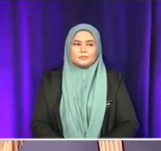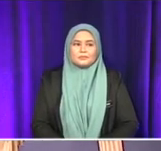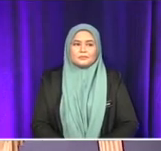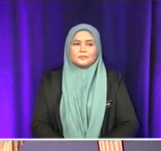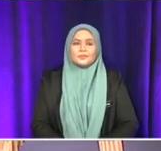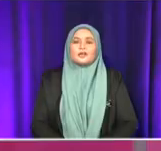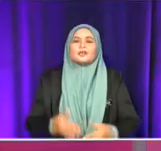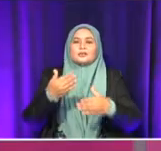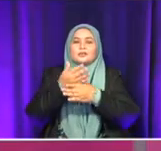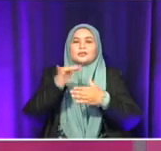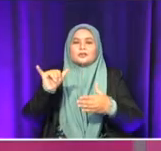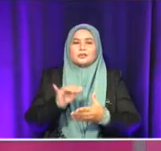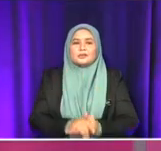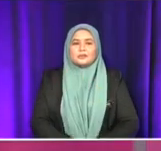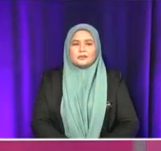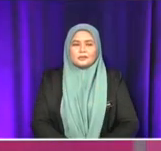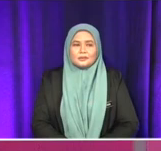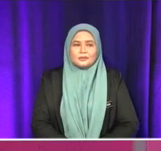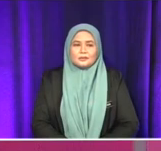seterusnya Oke